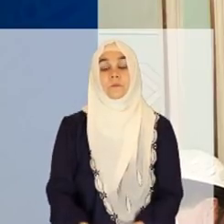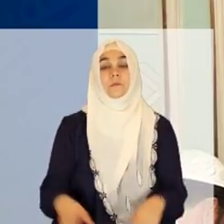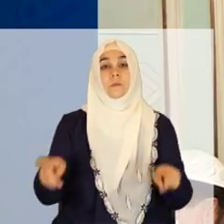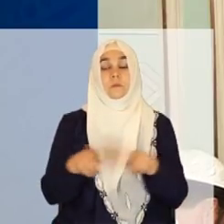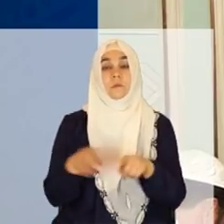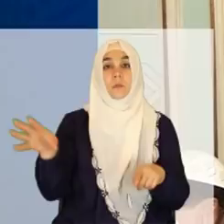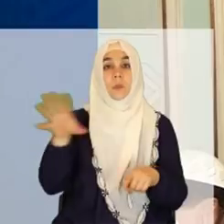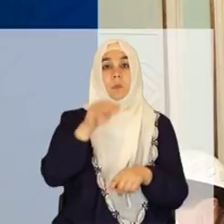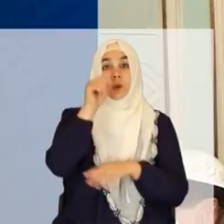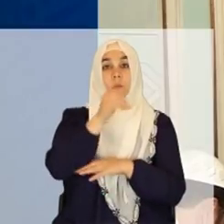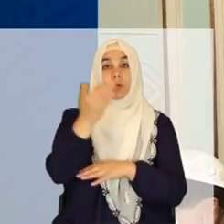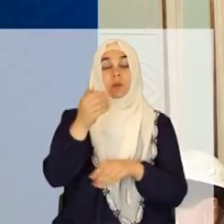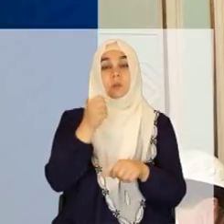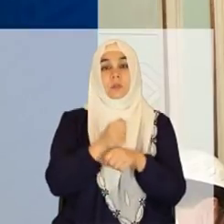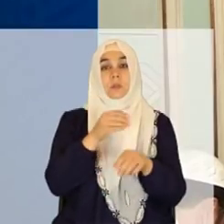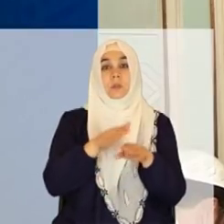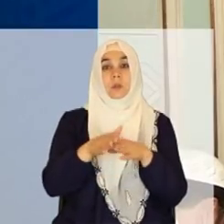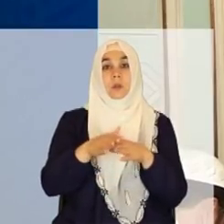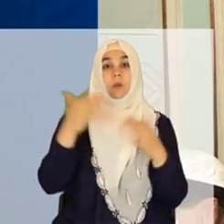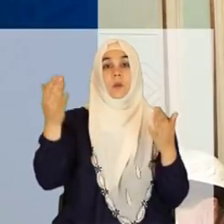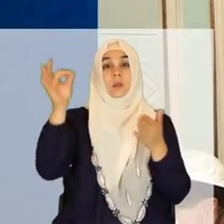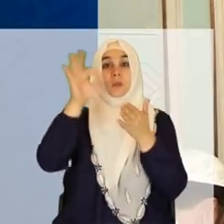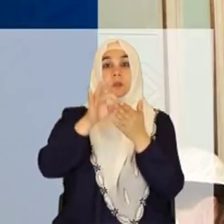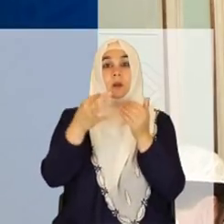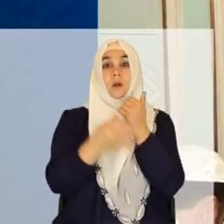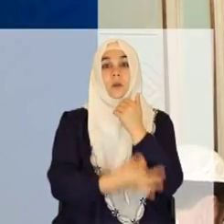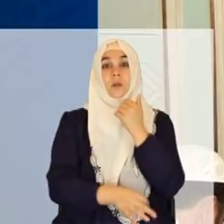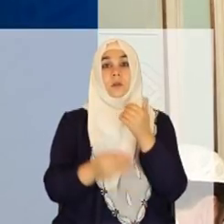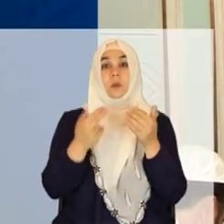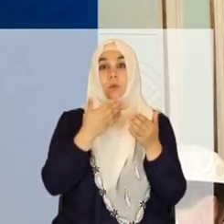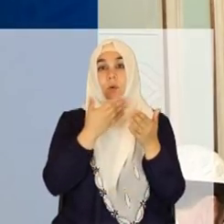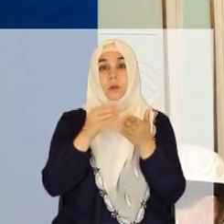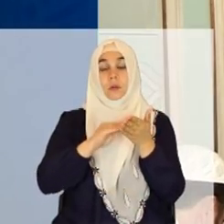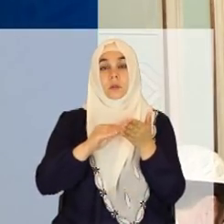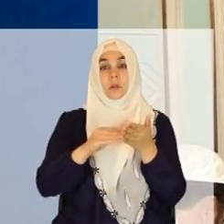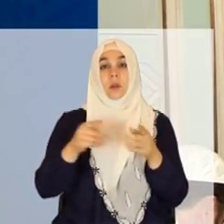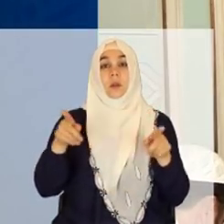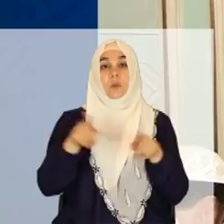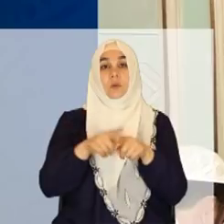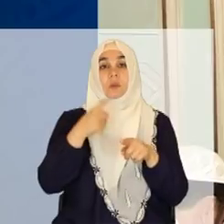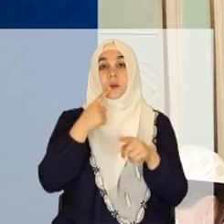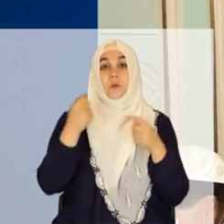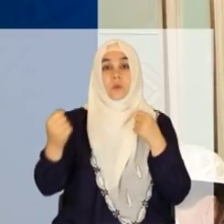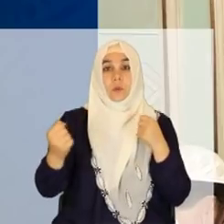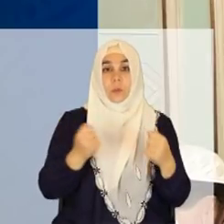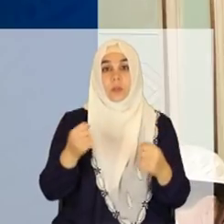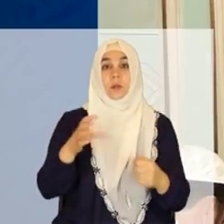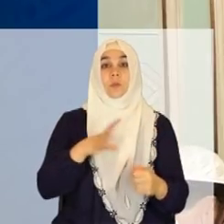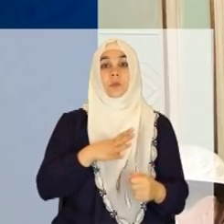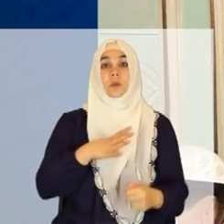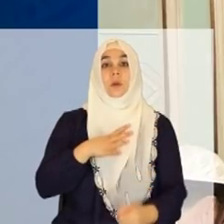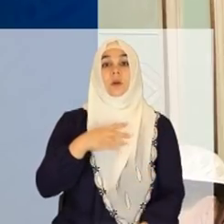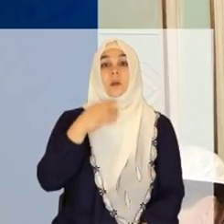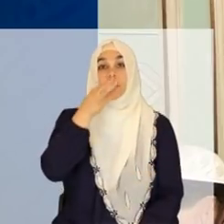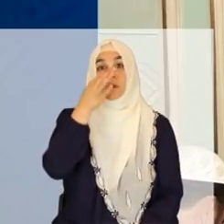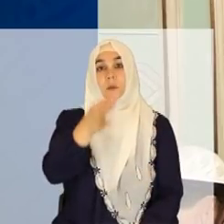Ana shu ibodatni joriy qilishdan maqsadni oyatni oxirida shoyatki taqvodor bo'lsalaringiz deb Alloh